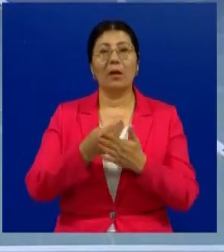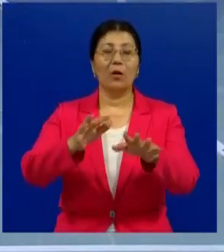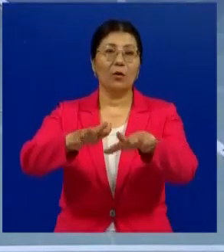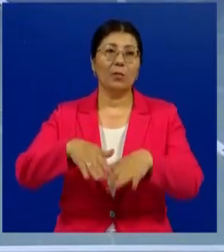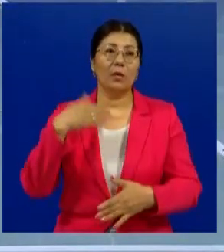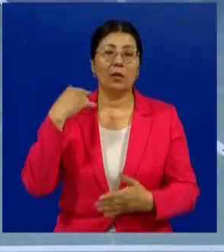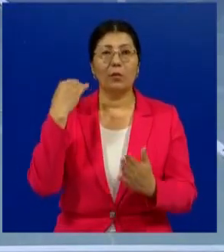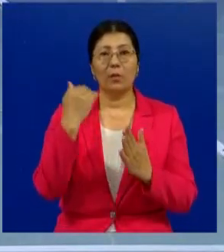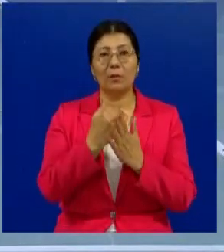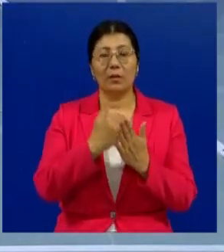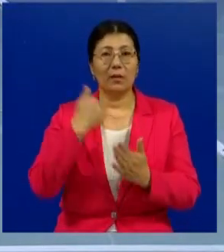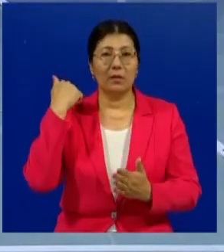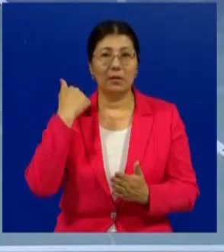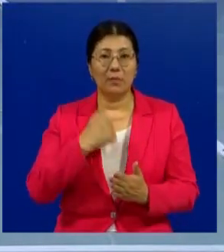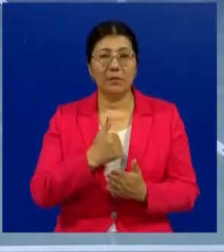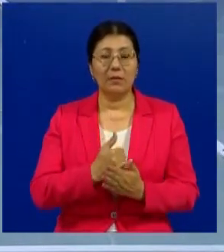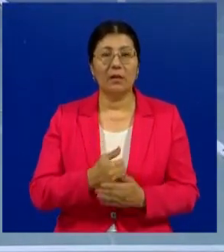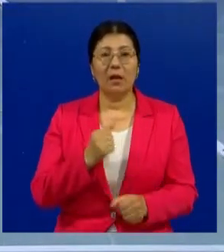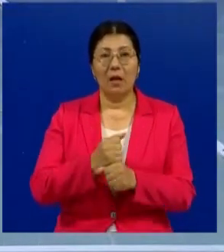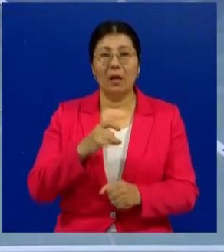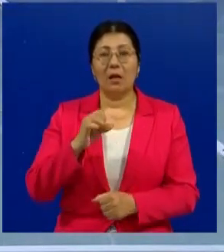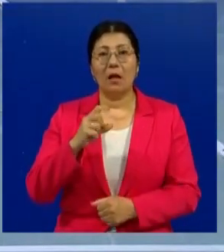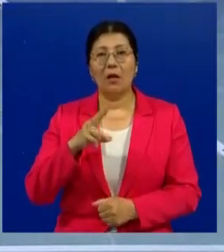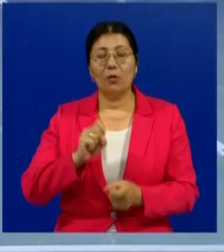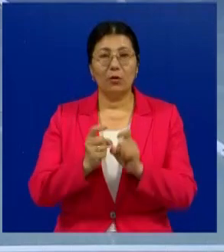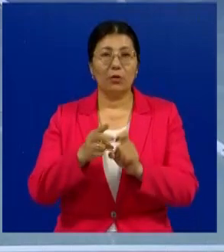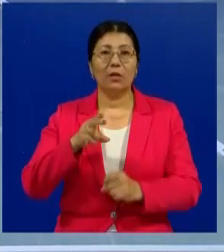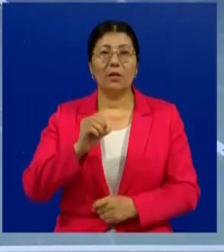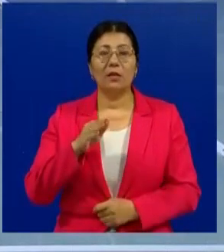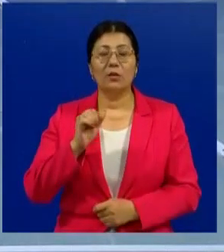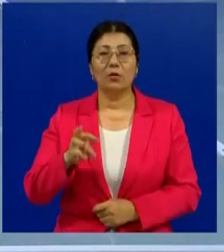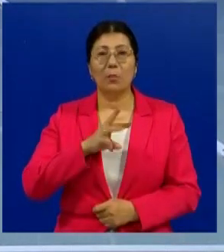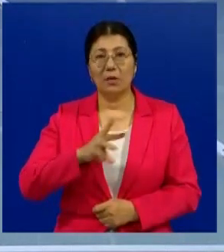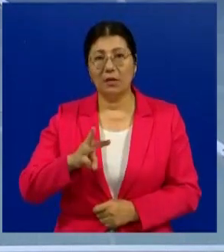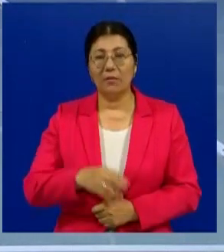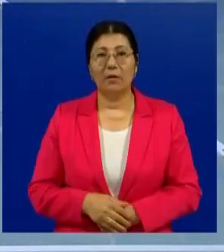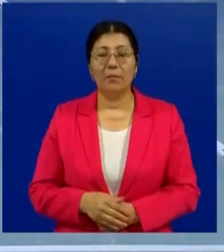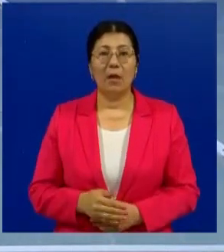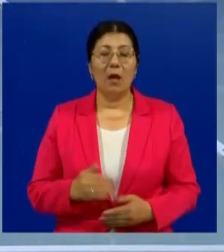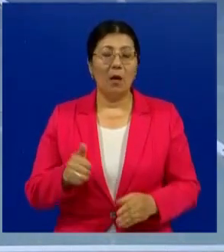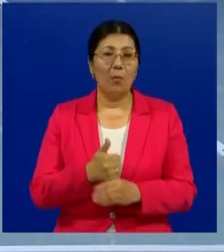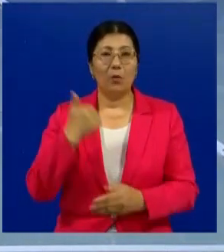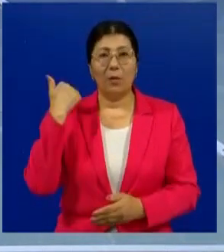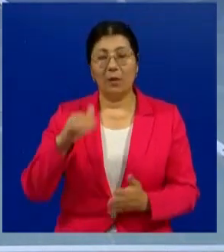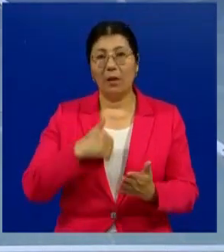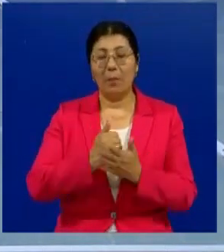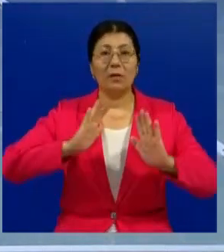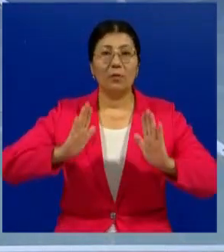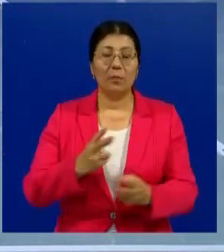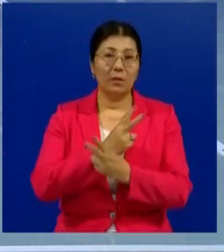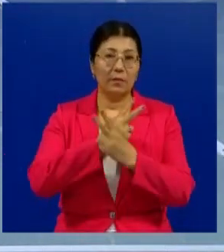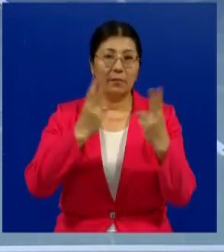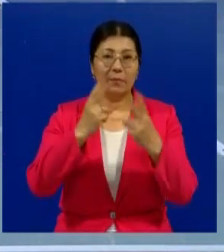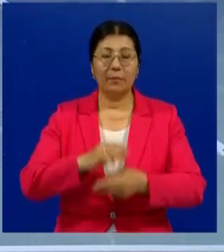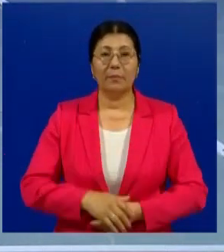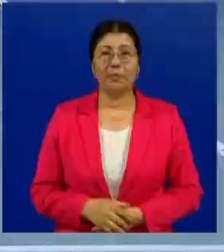Армысыздар, Ақтөбе арнасында апта тынысы. Эфирде мен Райгүл Еншіба және сурд аудармашы Кенжегүл Мажикова. Бұл аптадағы басты оқиғаларды